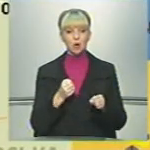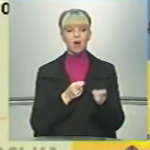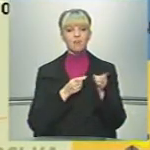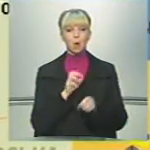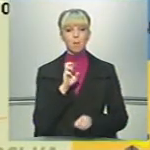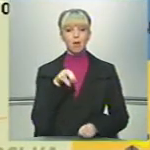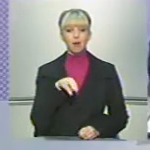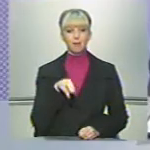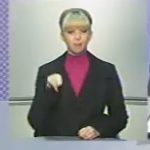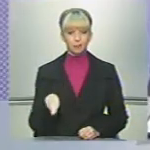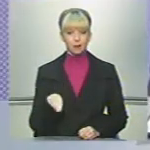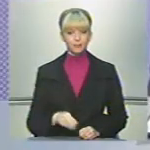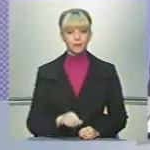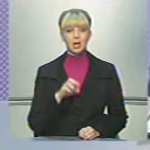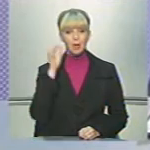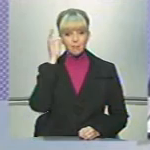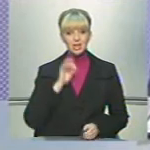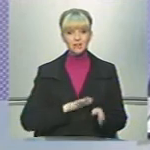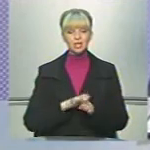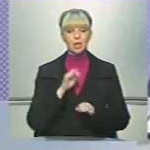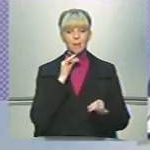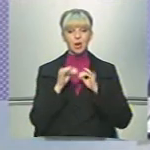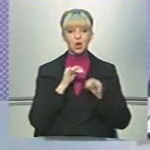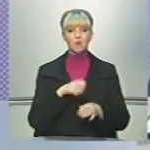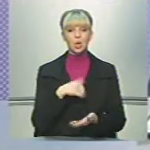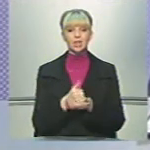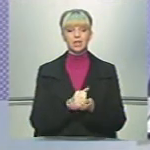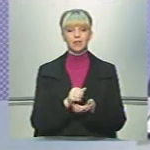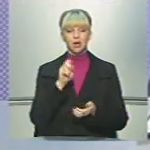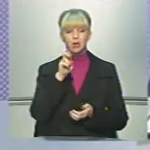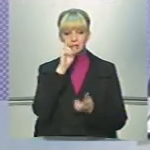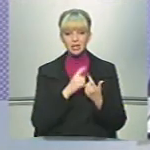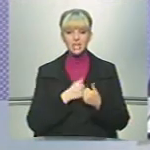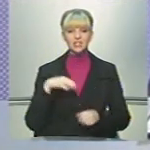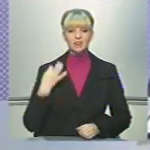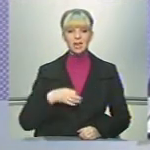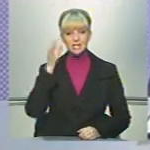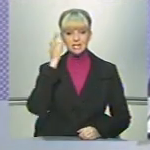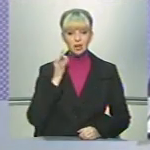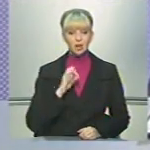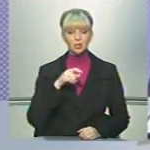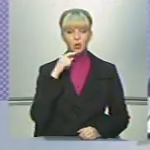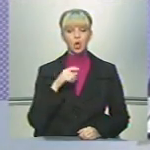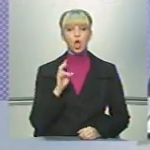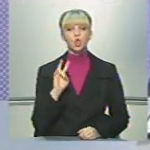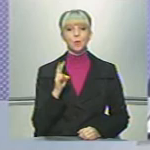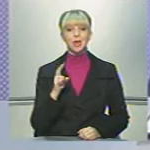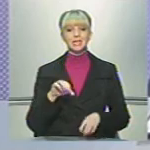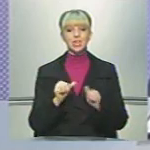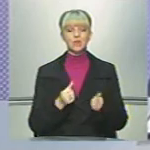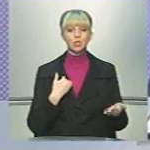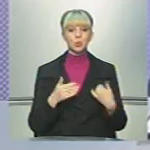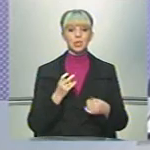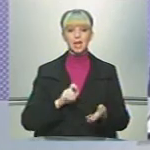вогонь БМП. У Берліні відбулися переговори лідерів України, Франції, Німеччини та Росії у нормандському форматі щодо ситуації